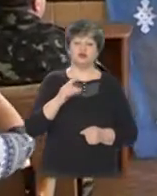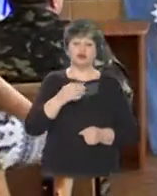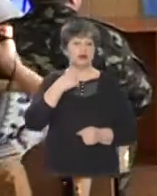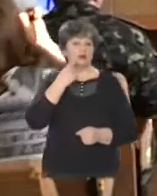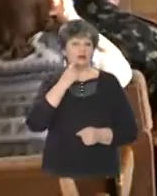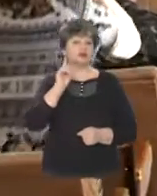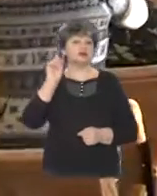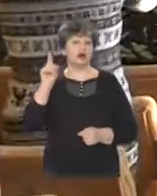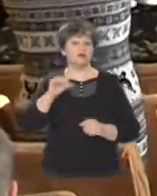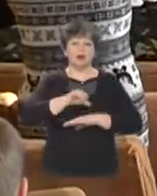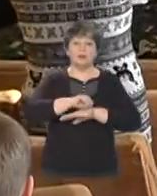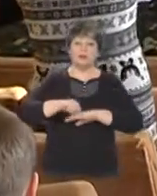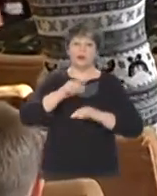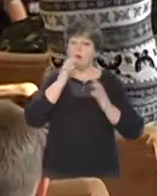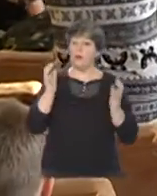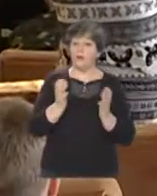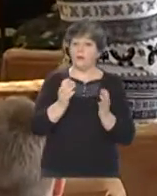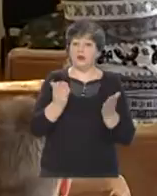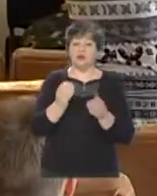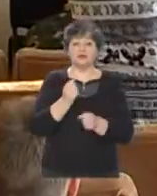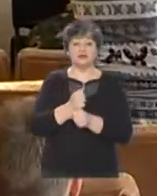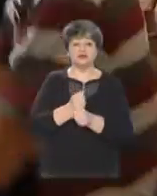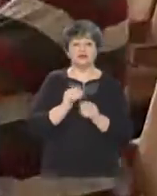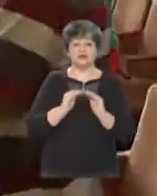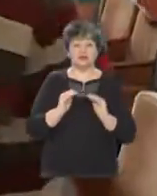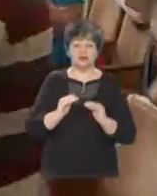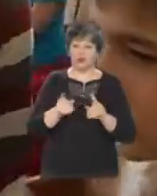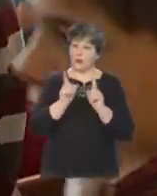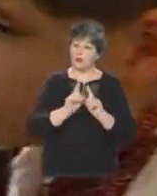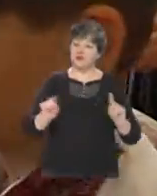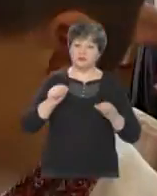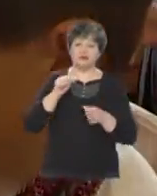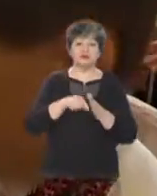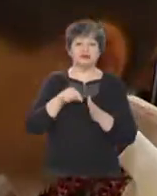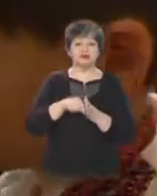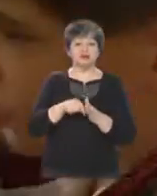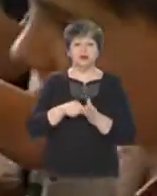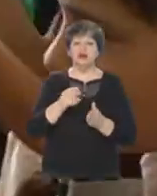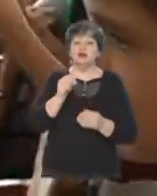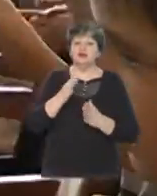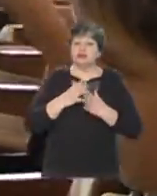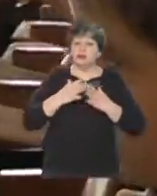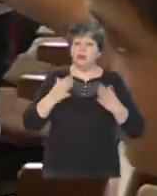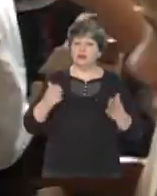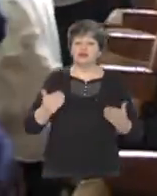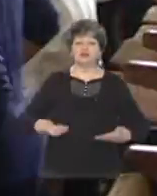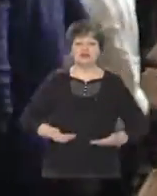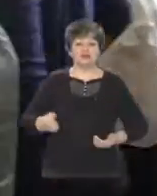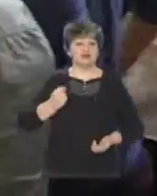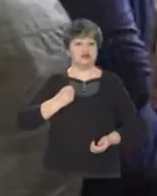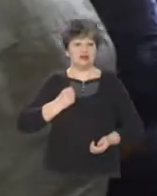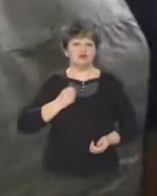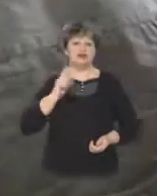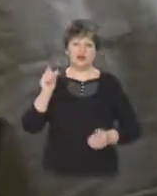Стуженко каже, що там, на передовій, обереги, які зробили діти, набувають особливого значення. Чим більше таких речей у тимчасовому житлі